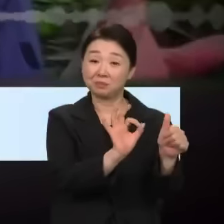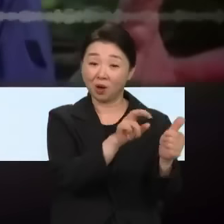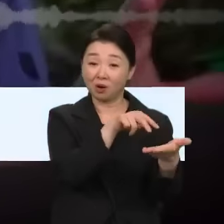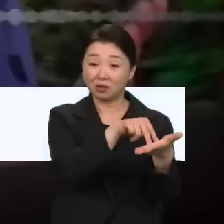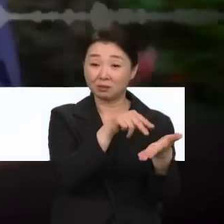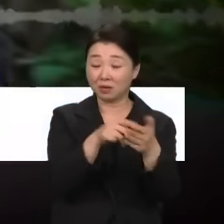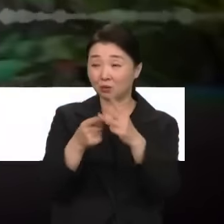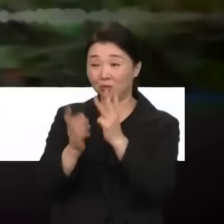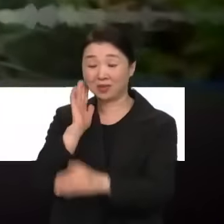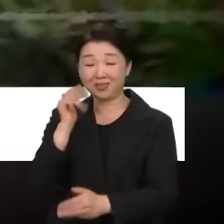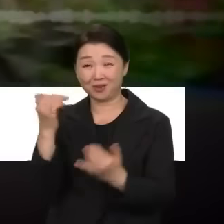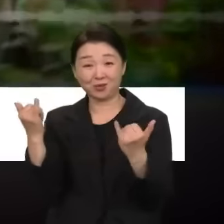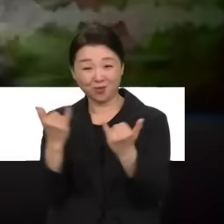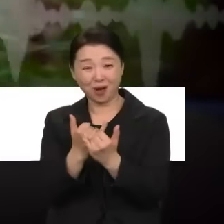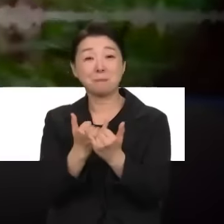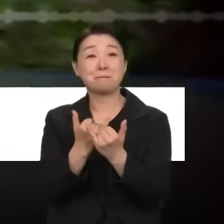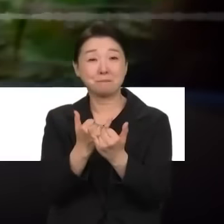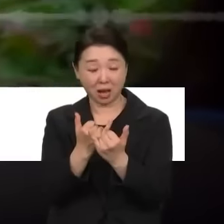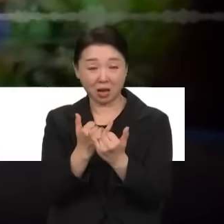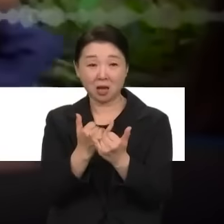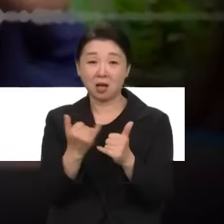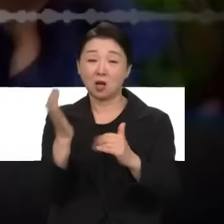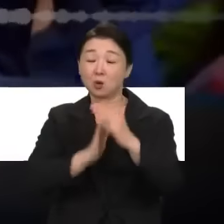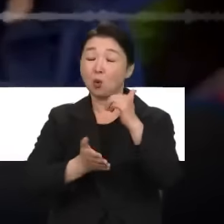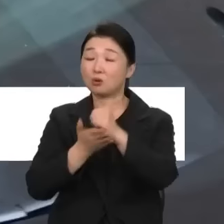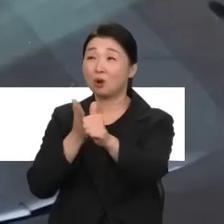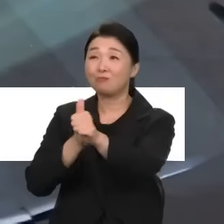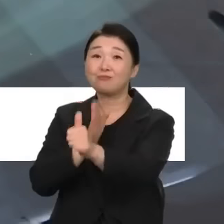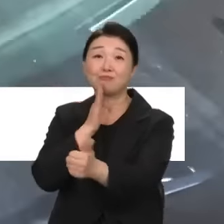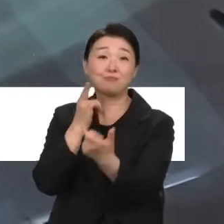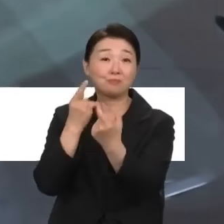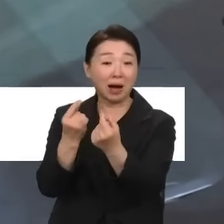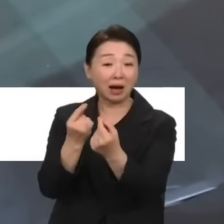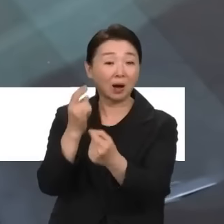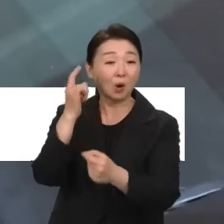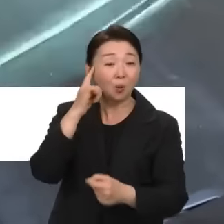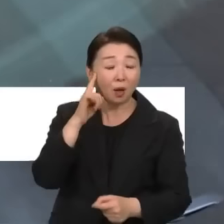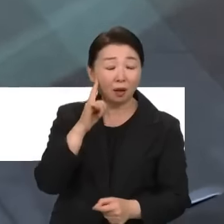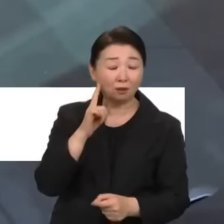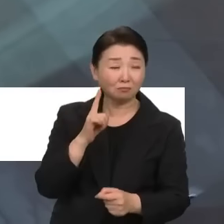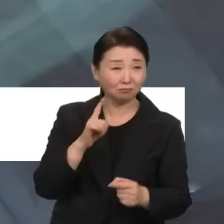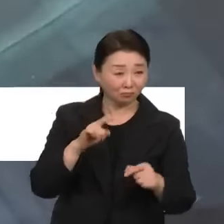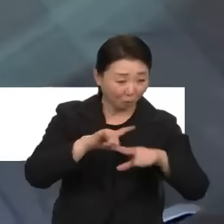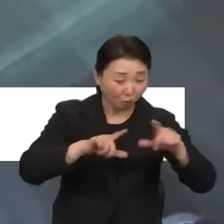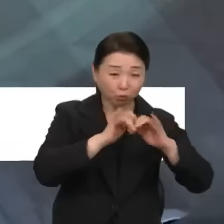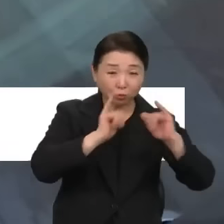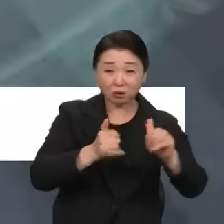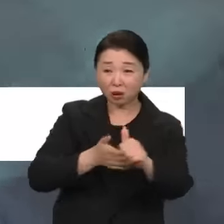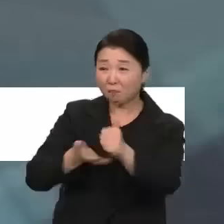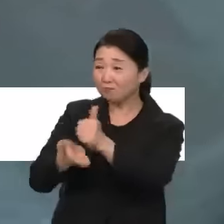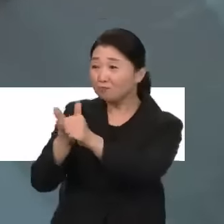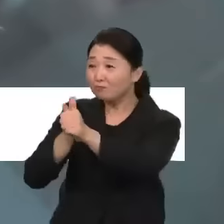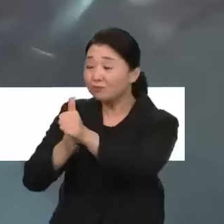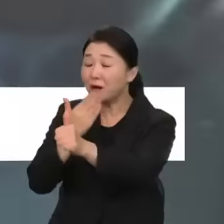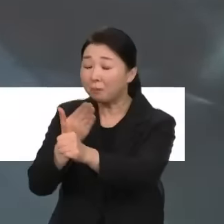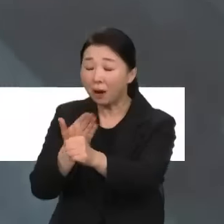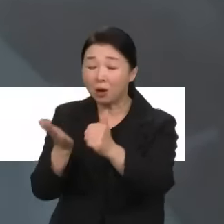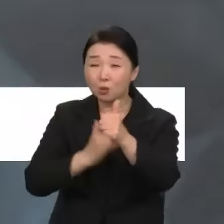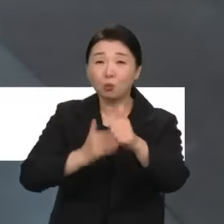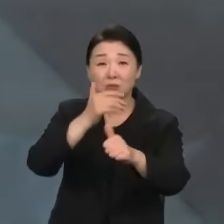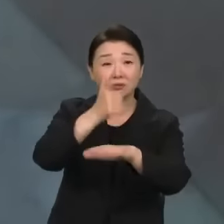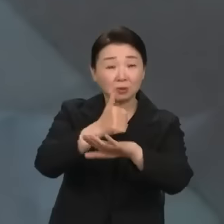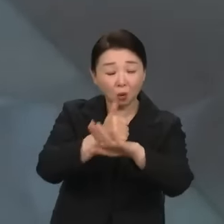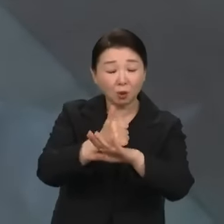윤석열 대통령과 통화했고 공천을 부탁한 것도 맞지만 얼마든지 할 수 있는 일이고 공천 결과에 영향을 미치지